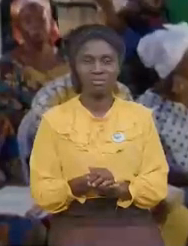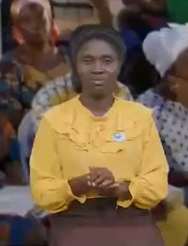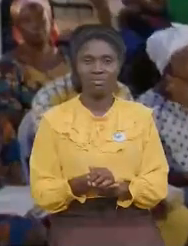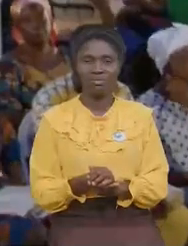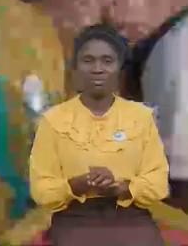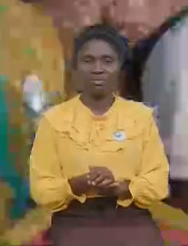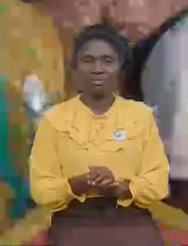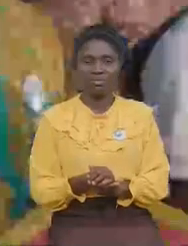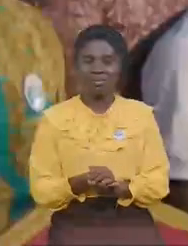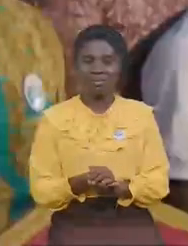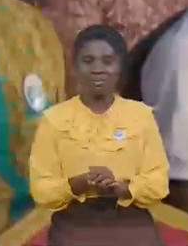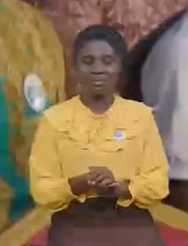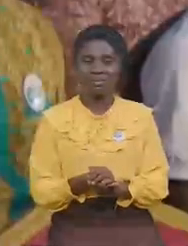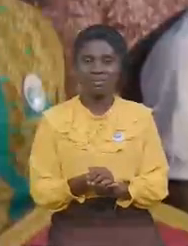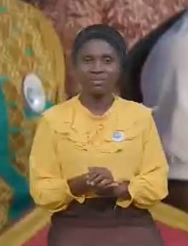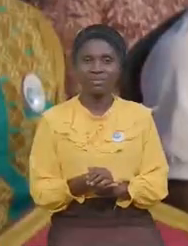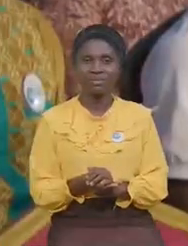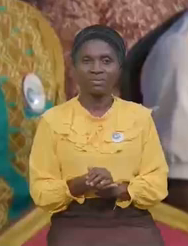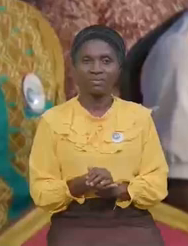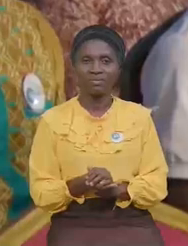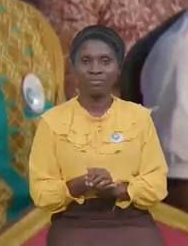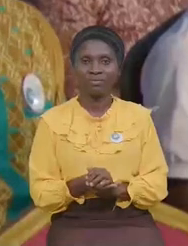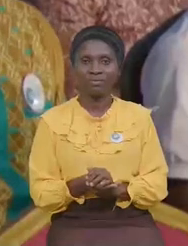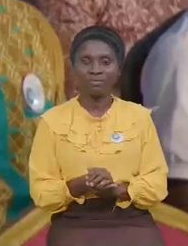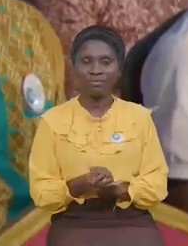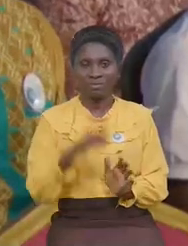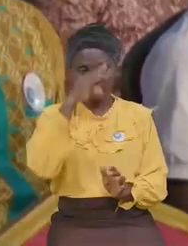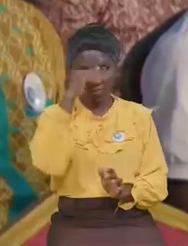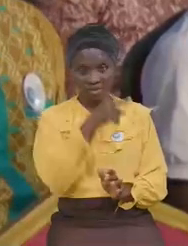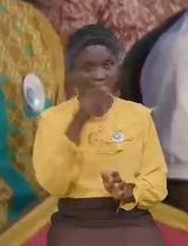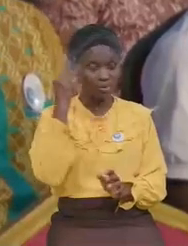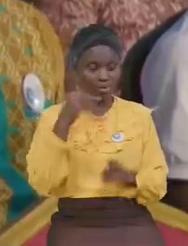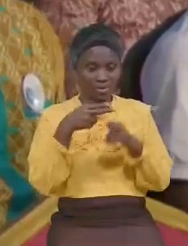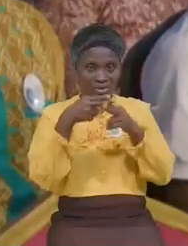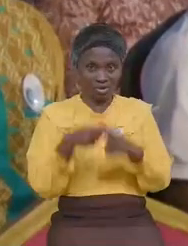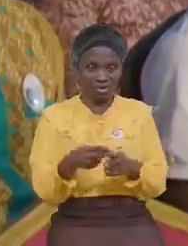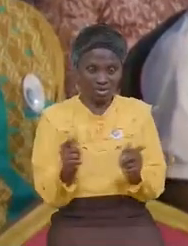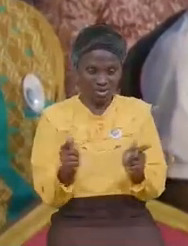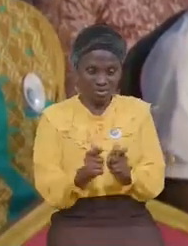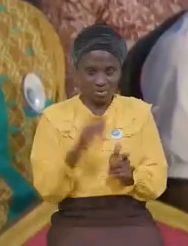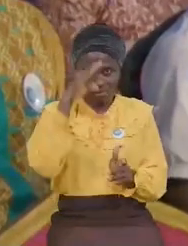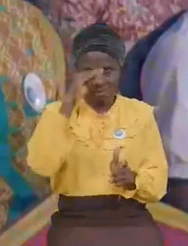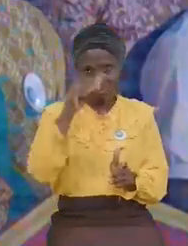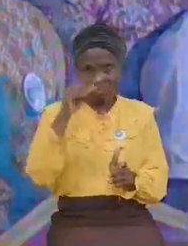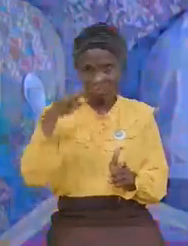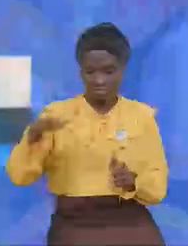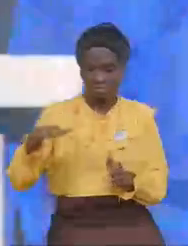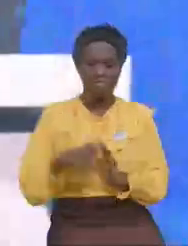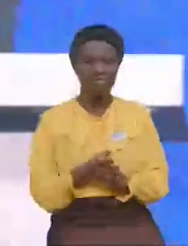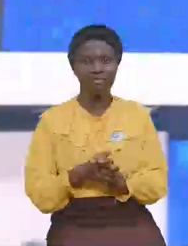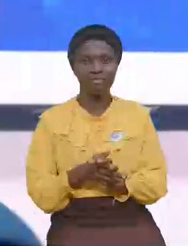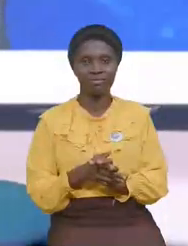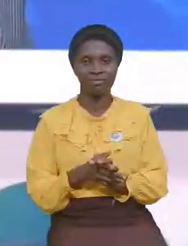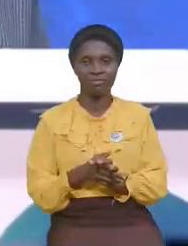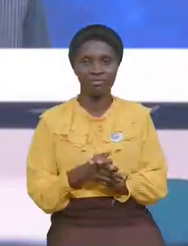notre stature. Il est Il est de taille courte.